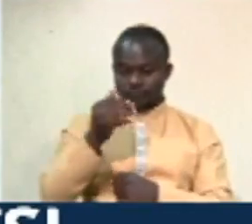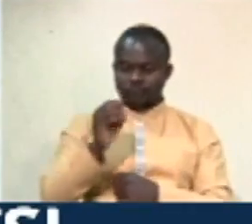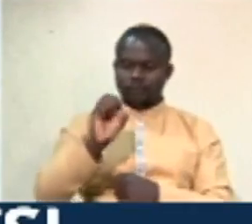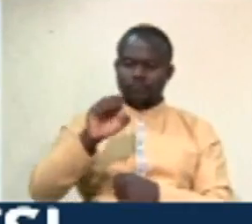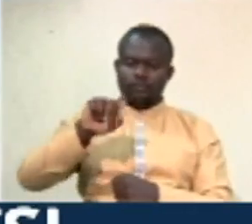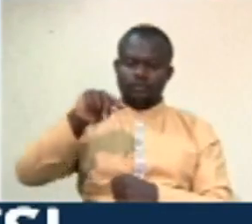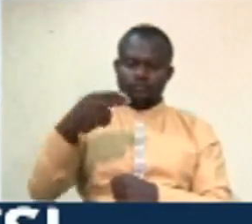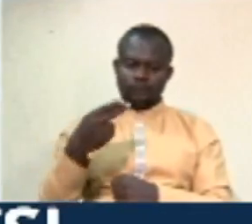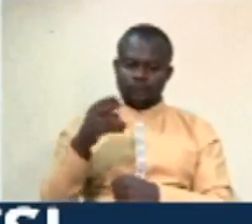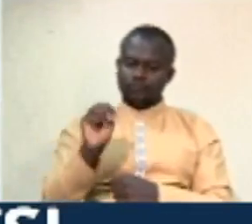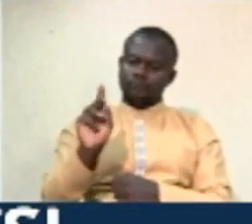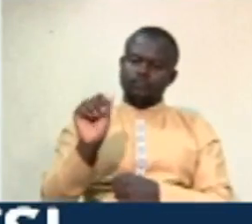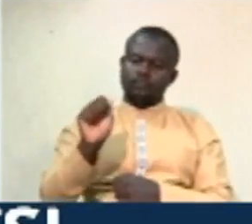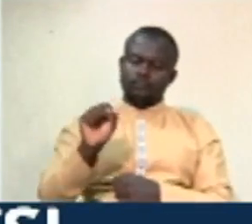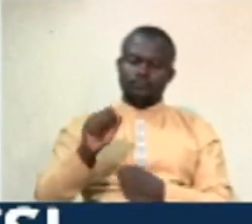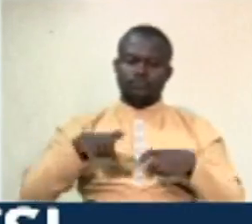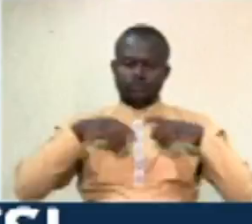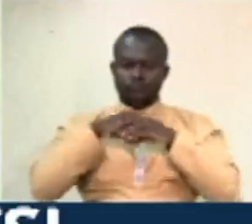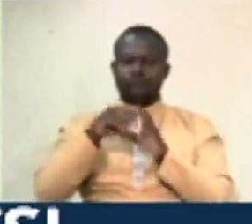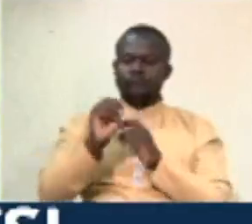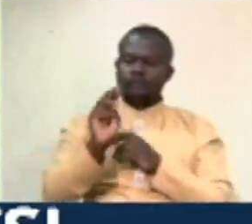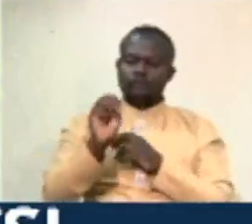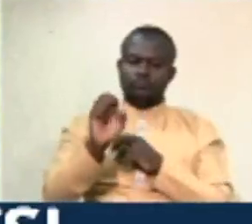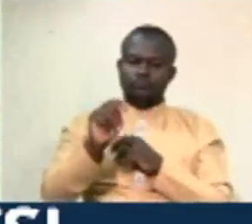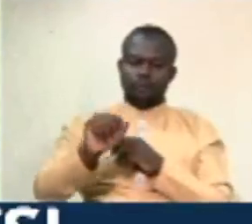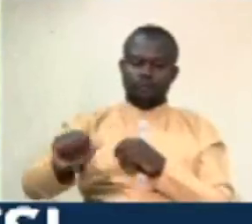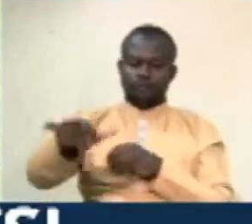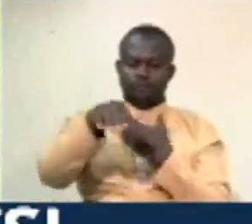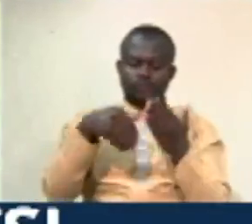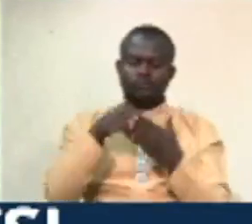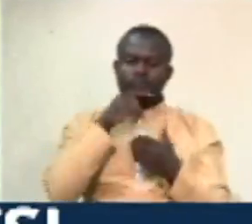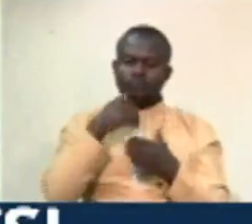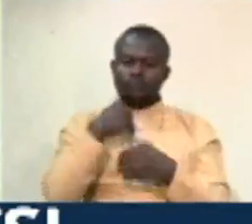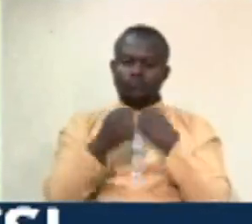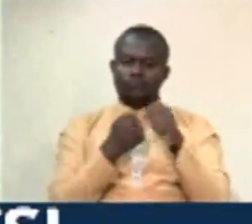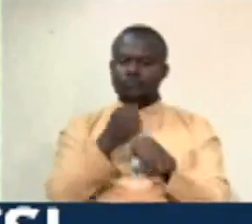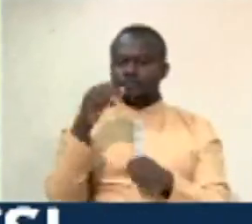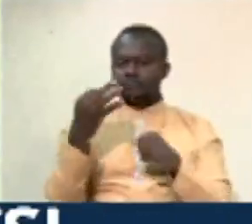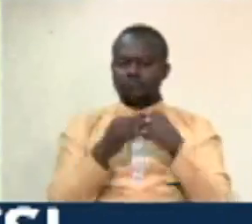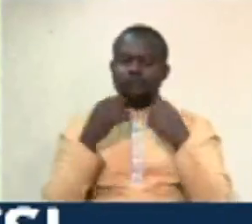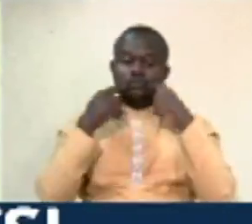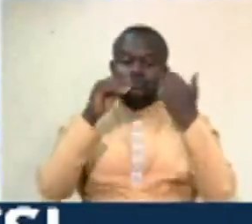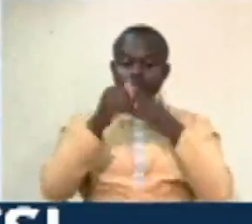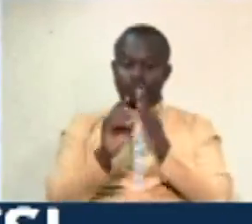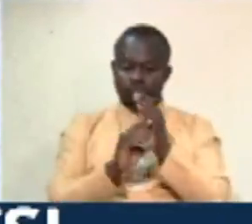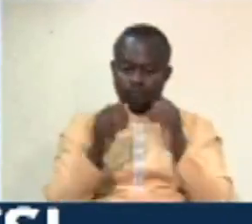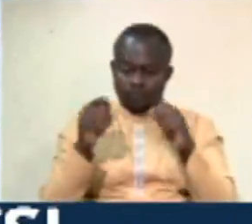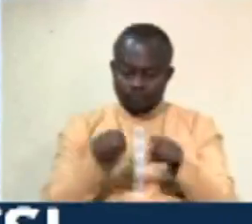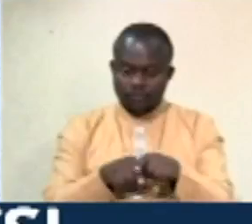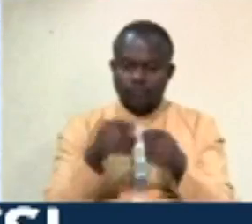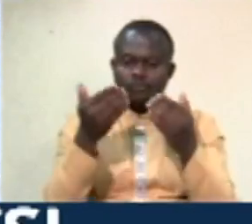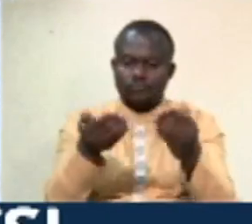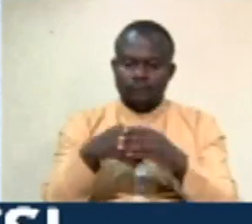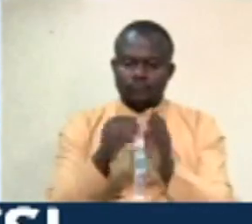Mukasa yaratuye ku Mumena i Nyamirambo mu mujyi wa Kigali. Uyu mugabo w'imyaka 58 avuga ko tariki nk'iyi mu mateka ya